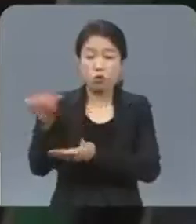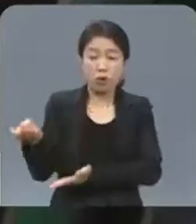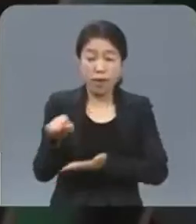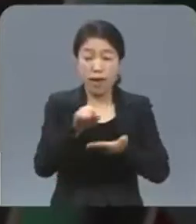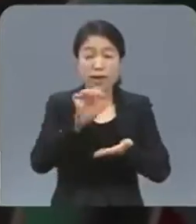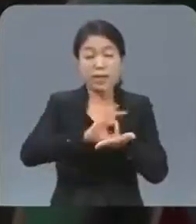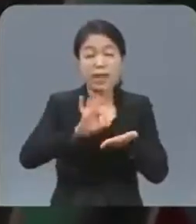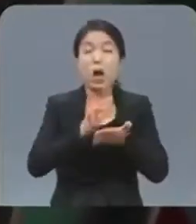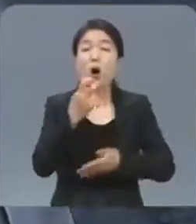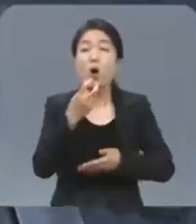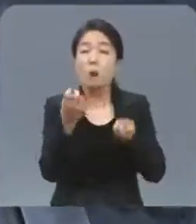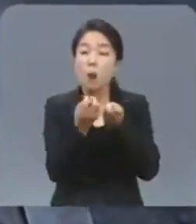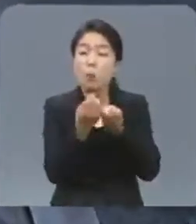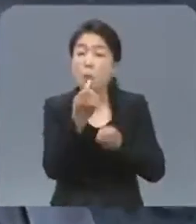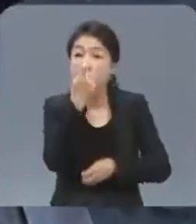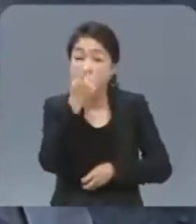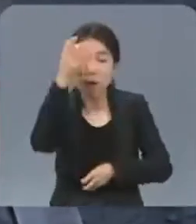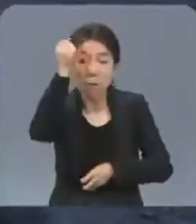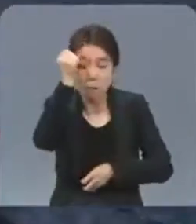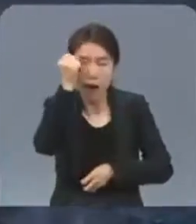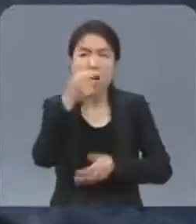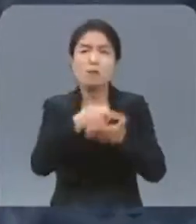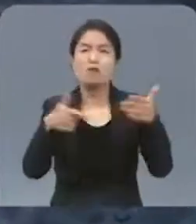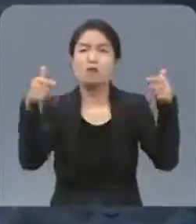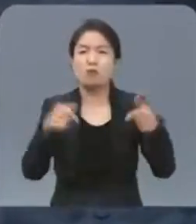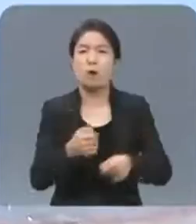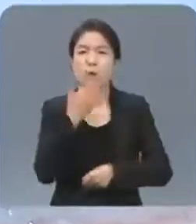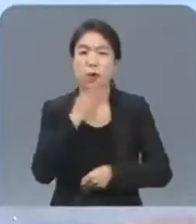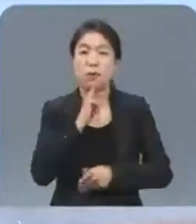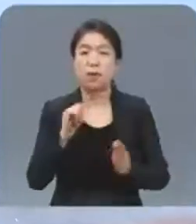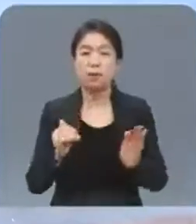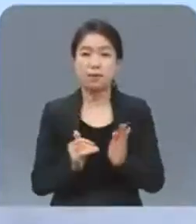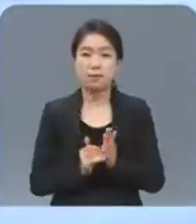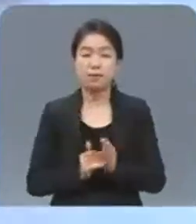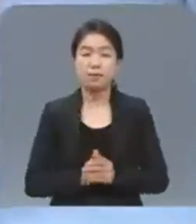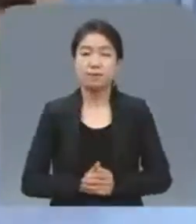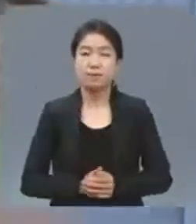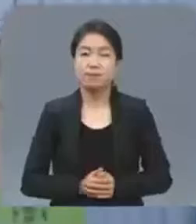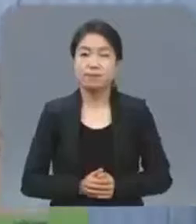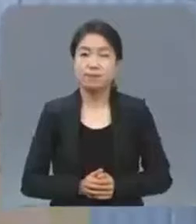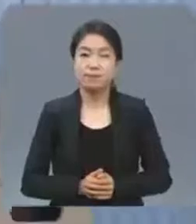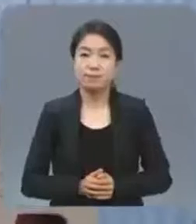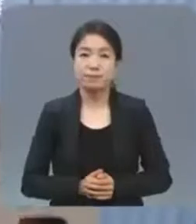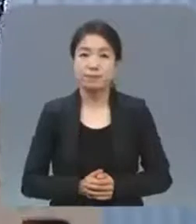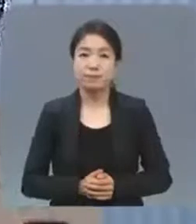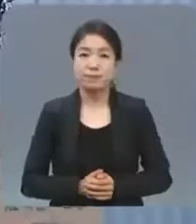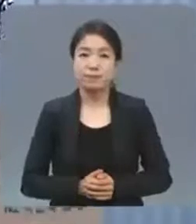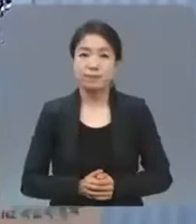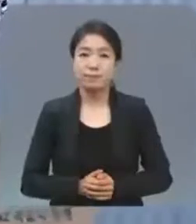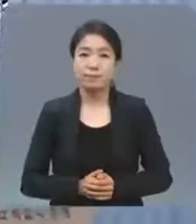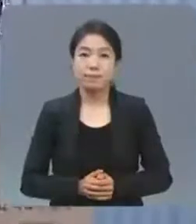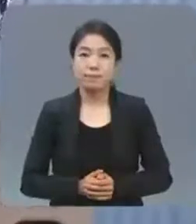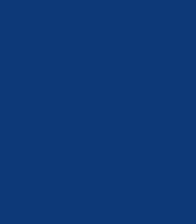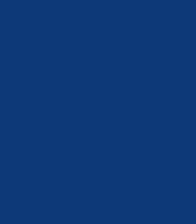사용법을 익히는 것만으로도 피해를 줄일 수 있다고 강조했습니다. KBS 뉴스 손준수입니다.